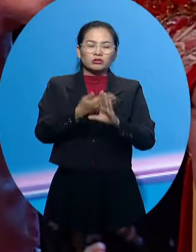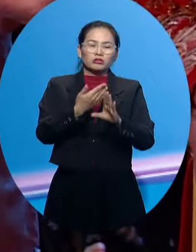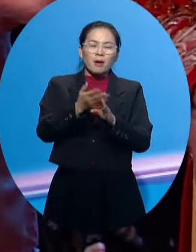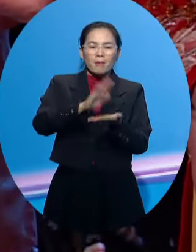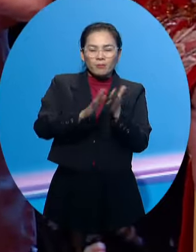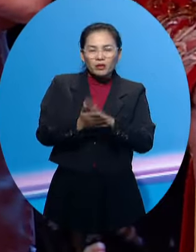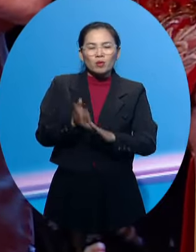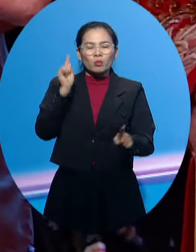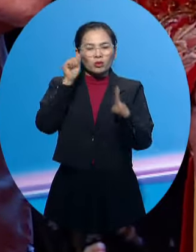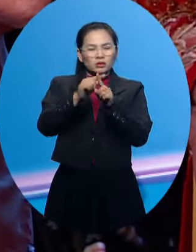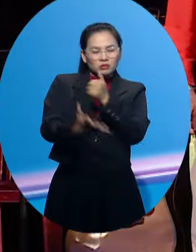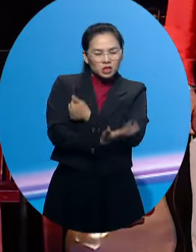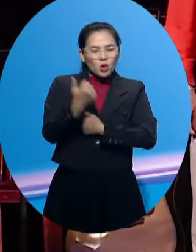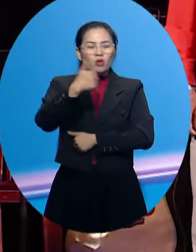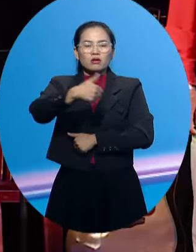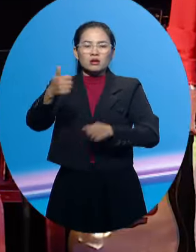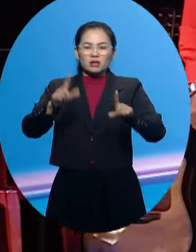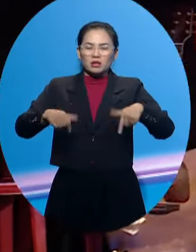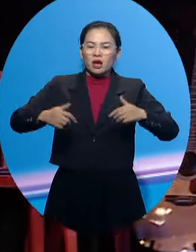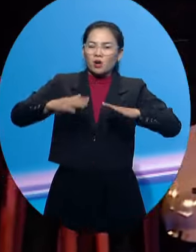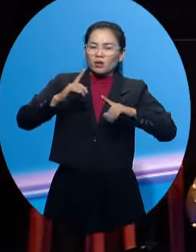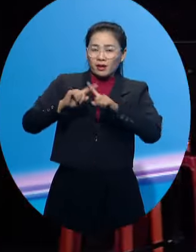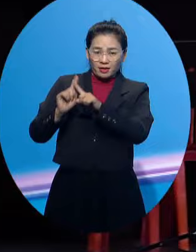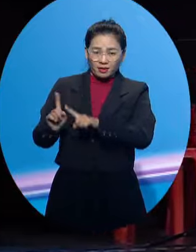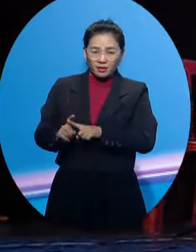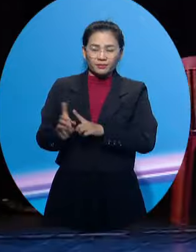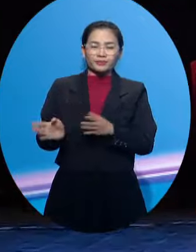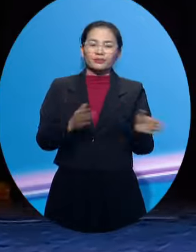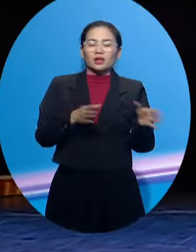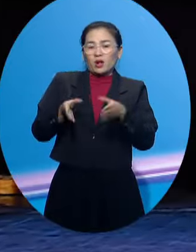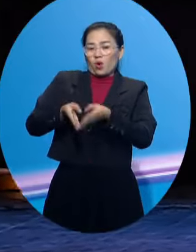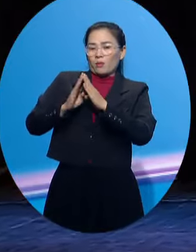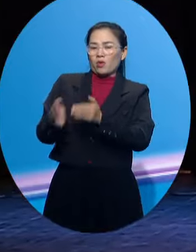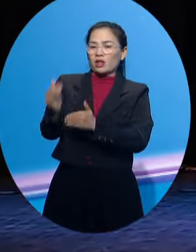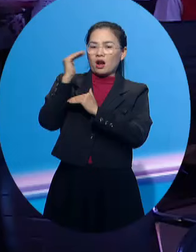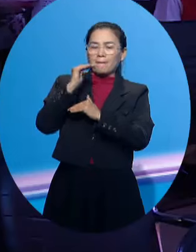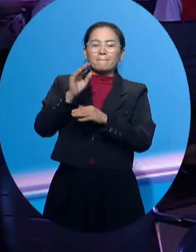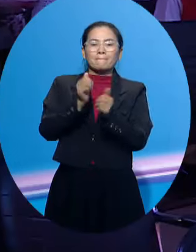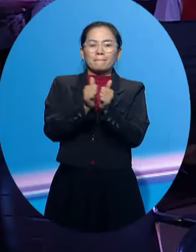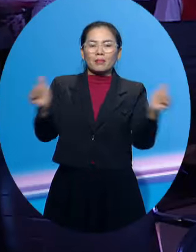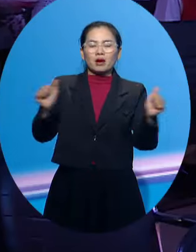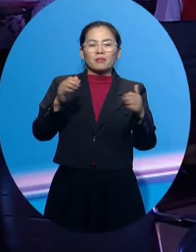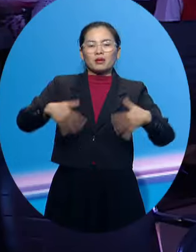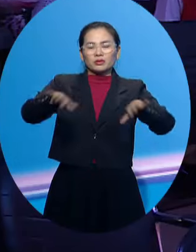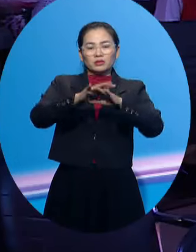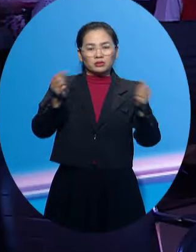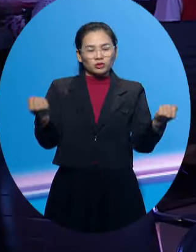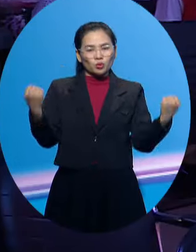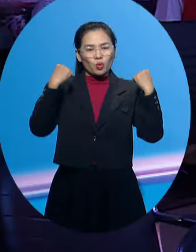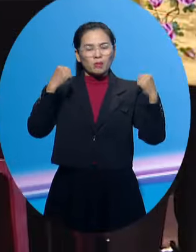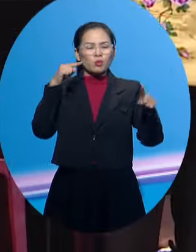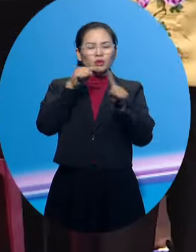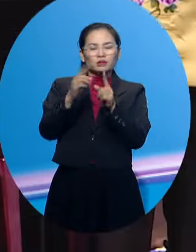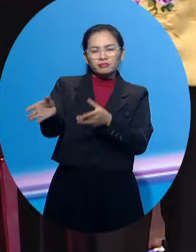học sinh cấp tiểu học triển khai mô hình chăm sóc sức khỏe tinh thần câu lạc bộ cũng đã chính thức thành lập Ban bảo trợ về sức khỏe nhằm hỗ trợ về chuyên